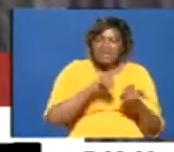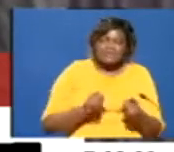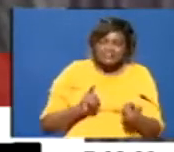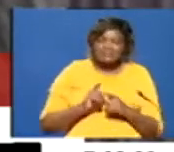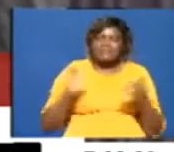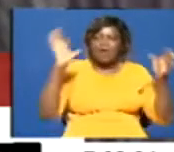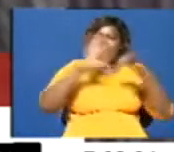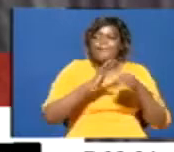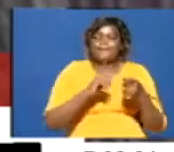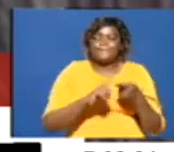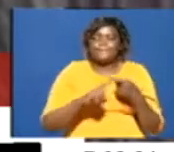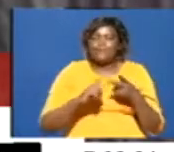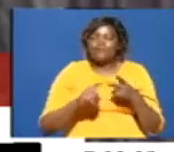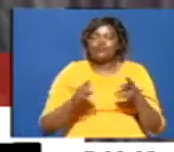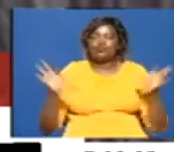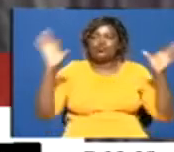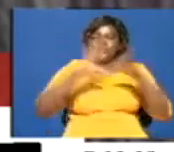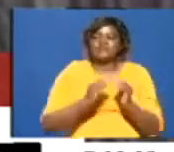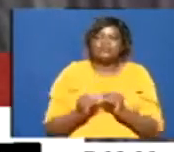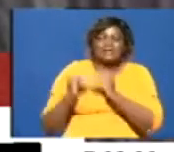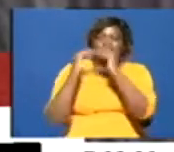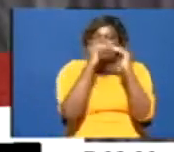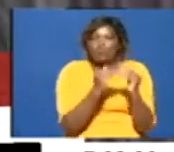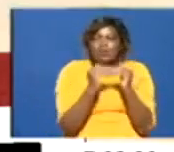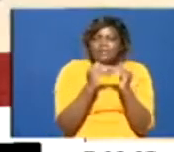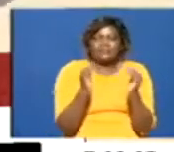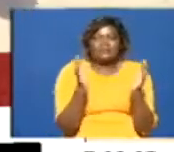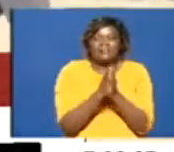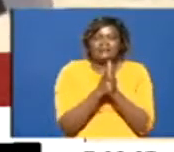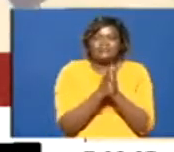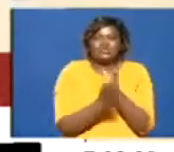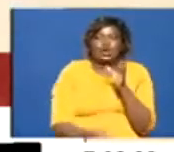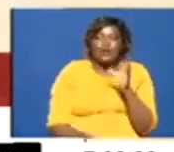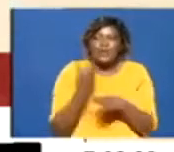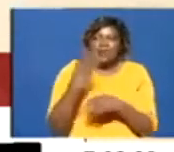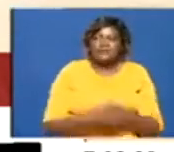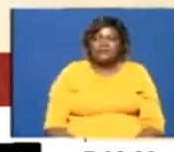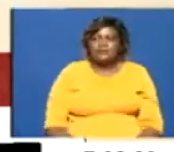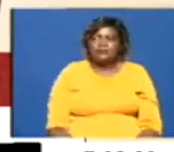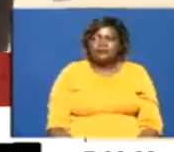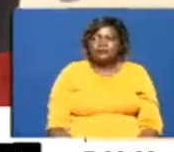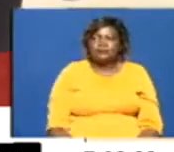umoja, usawa na uzalishaji.